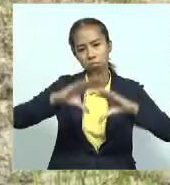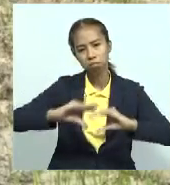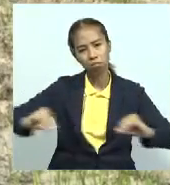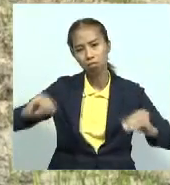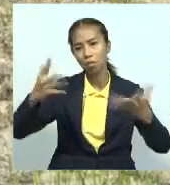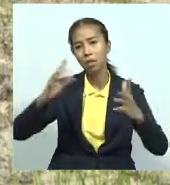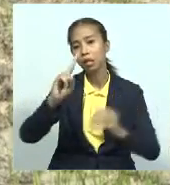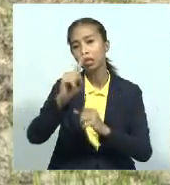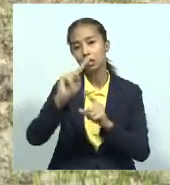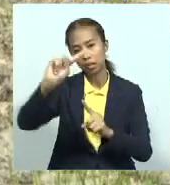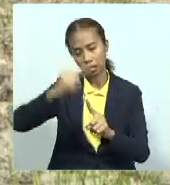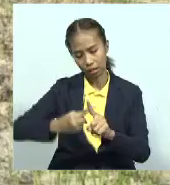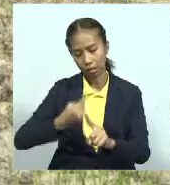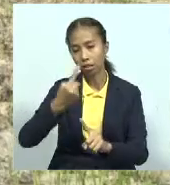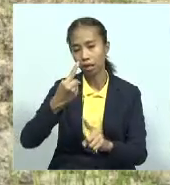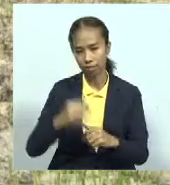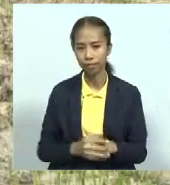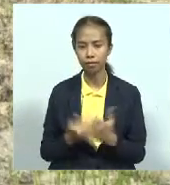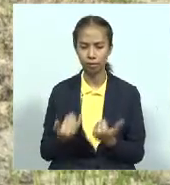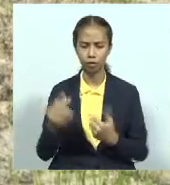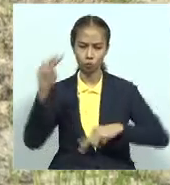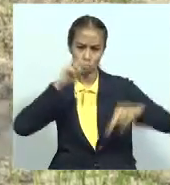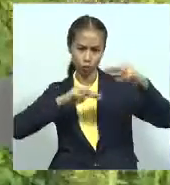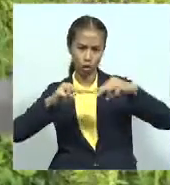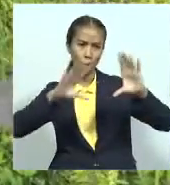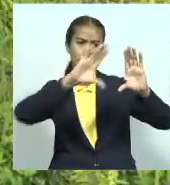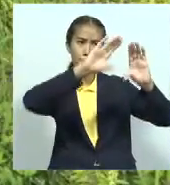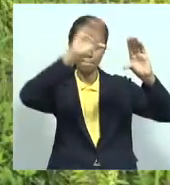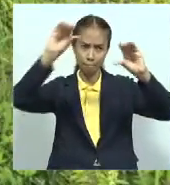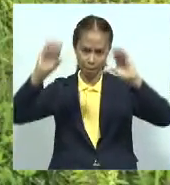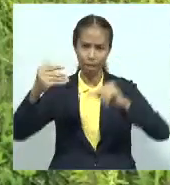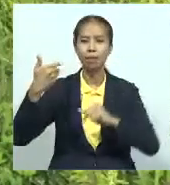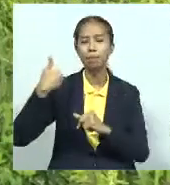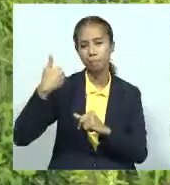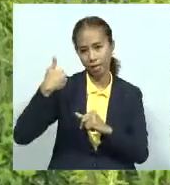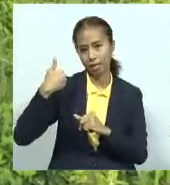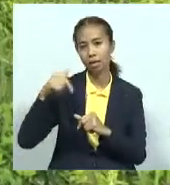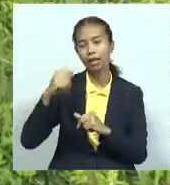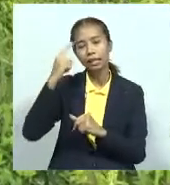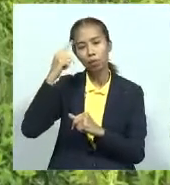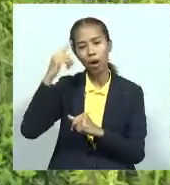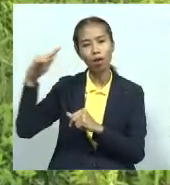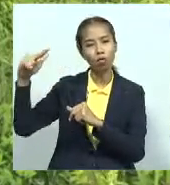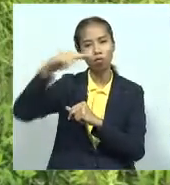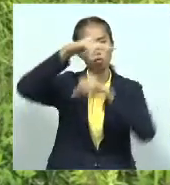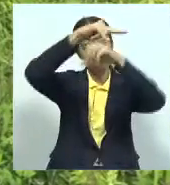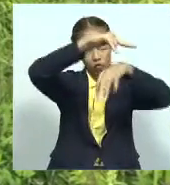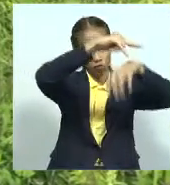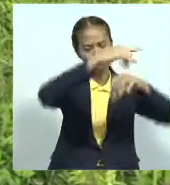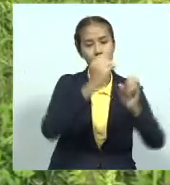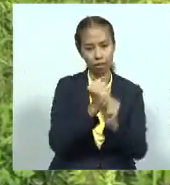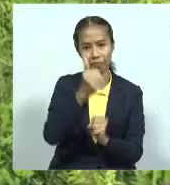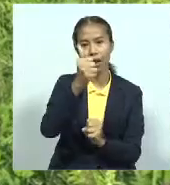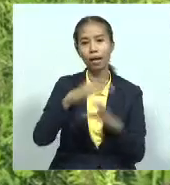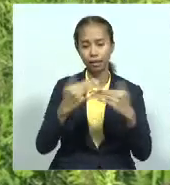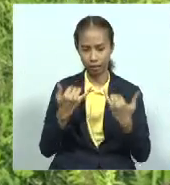เดือนนะครับซึ่งจากการตรวจสอบสภาพอากาศเนี่ยมีเมฆมากซึ่งก็เหมาะเลยครับเอื้อต่อการทำฝนหลวงโดยแต่ละวันนะครับทาง